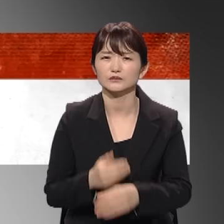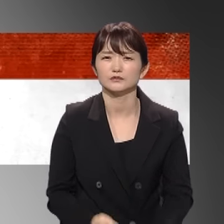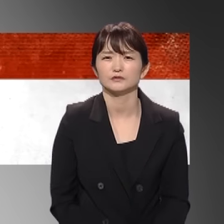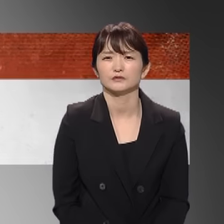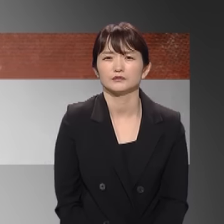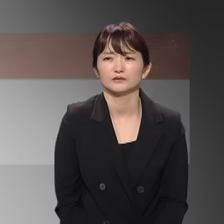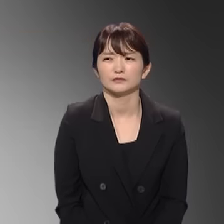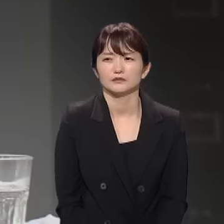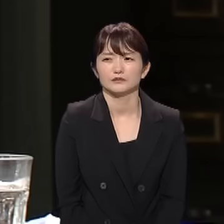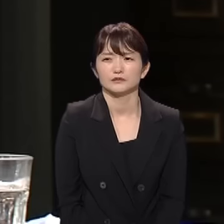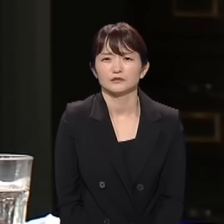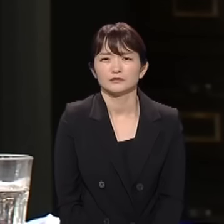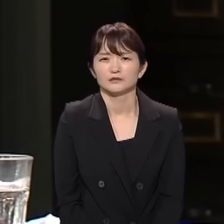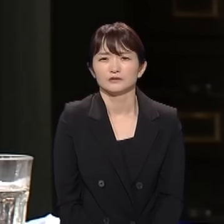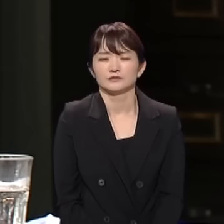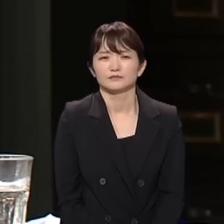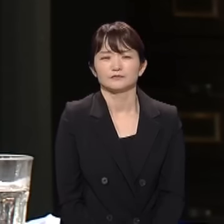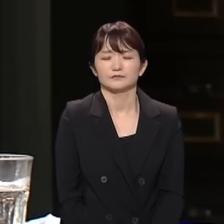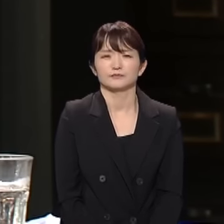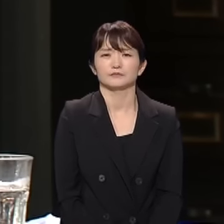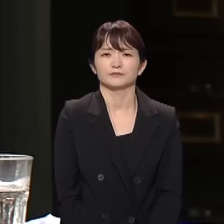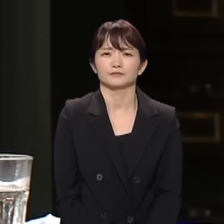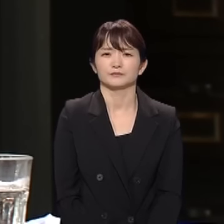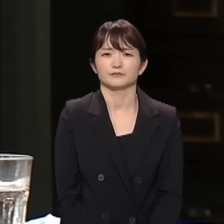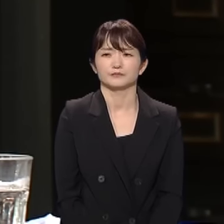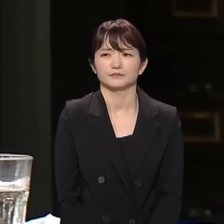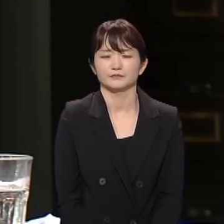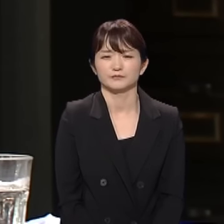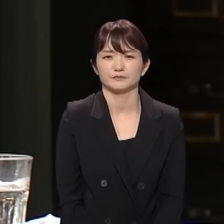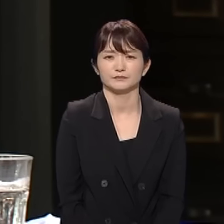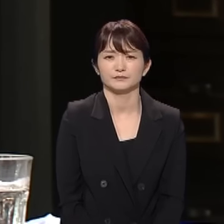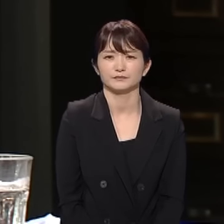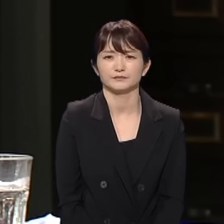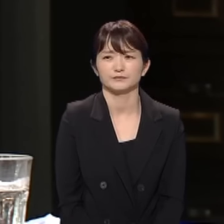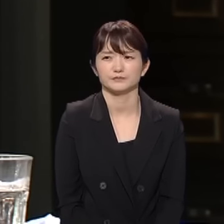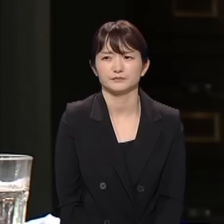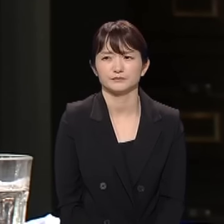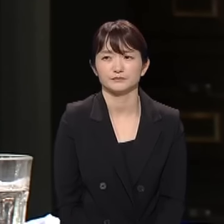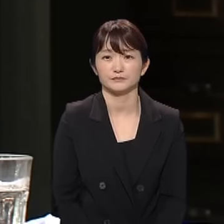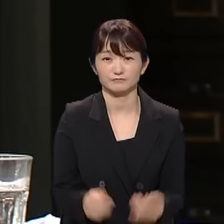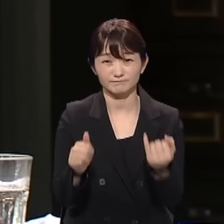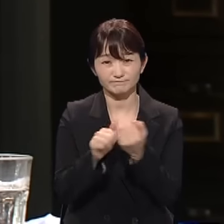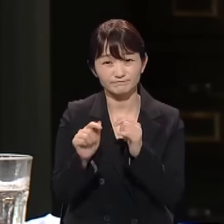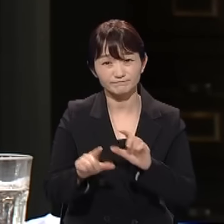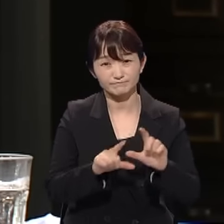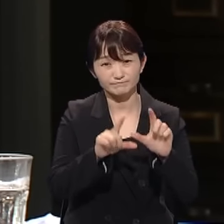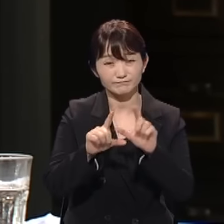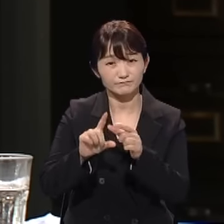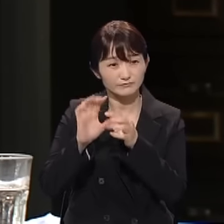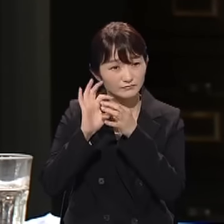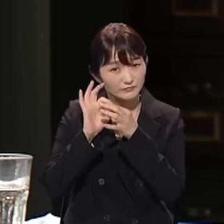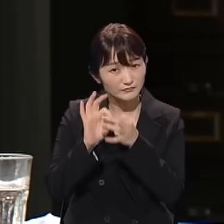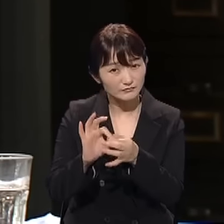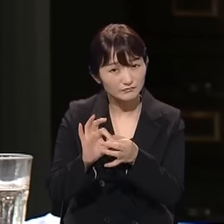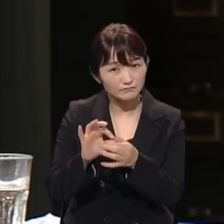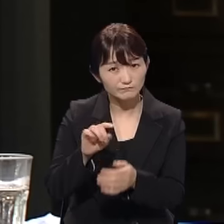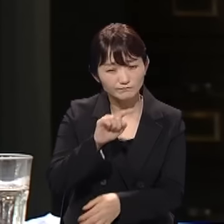중이에요. 자, 교수님, 그 뭐, 결혼 생활 계속 유지할 수 있을지